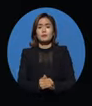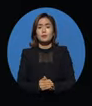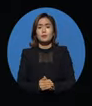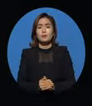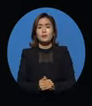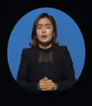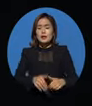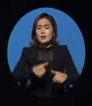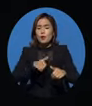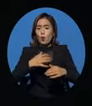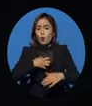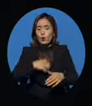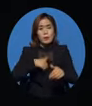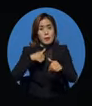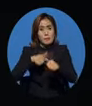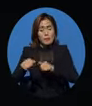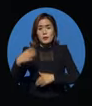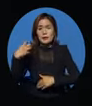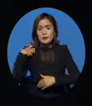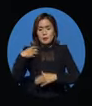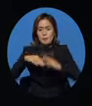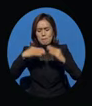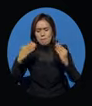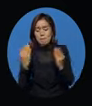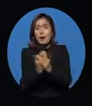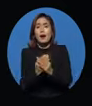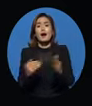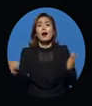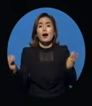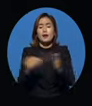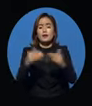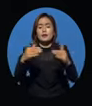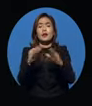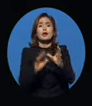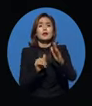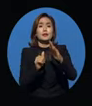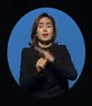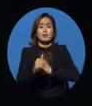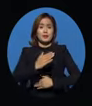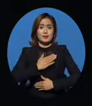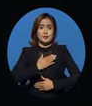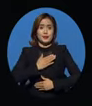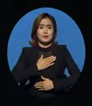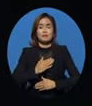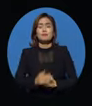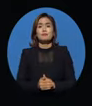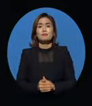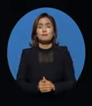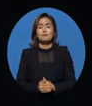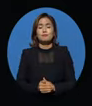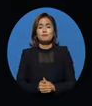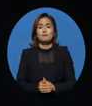위기는 돌파하고 책임은 완수하는 당대표 운영 표가 되겠습니다